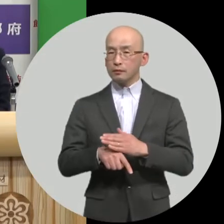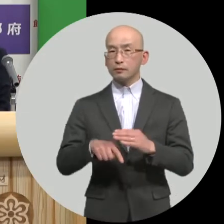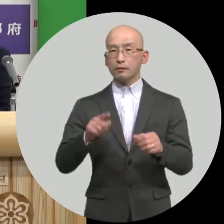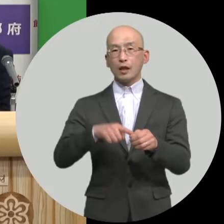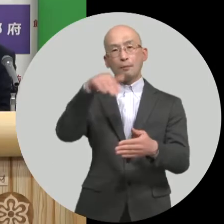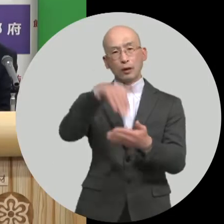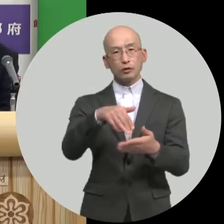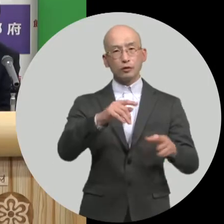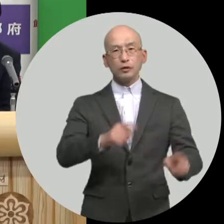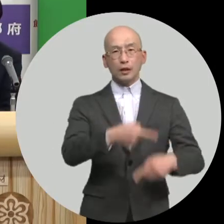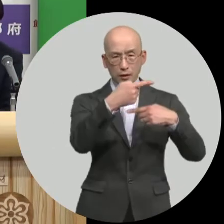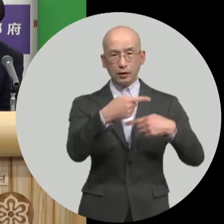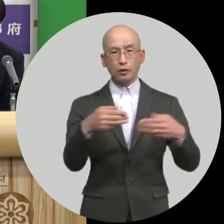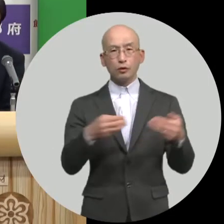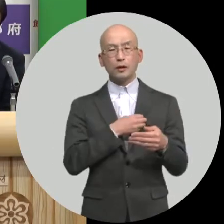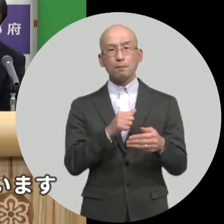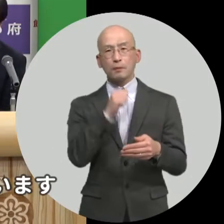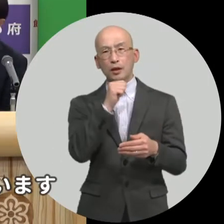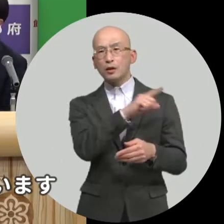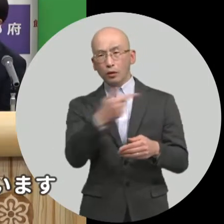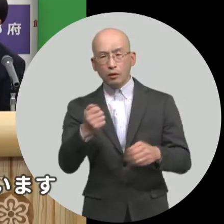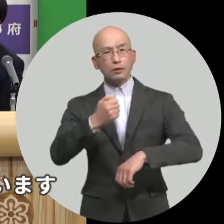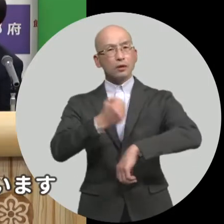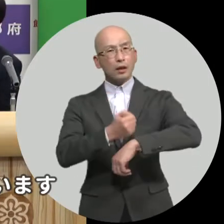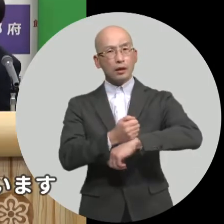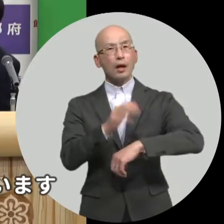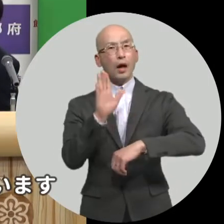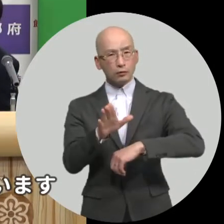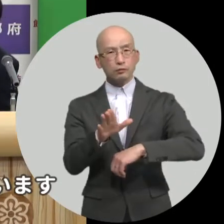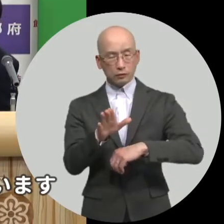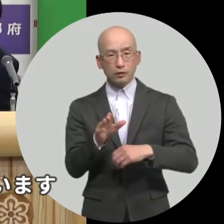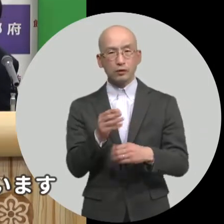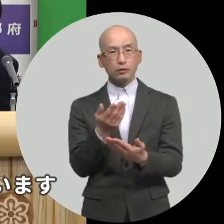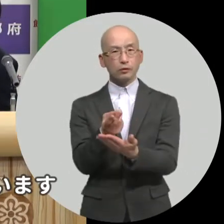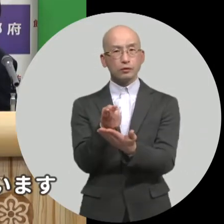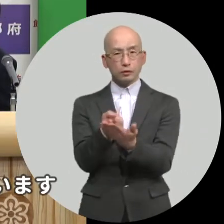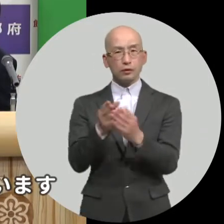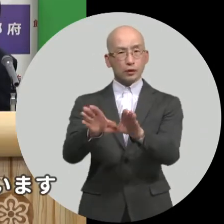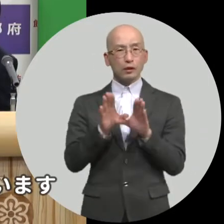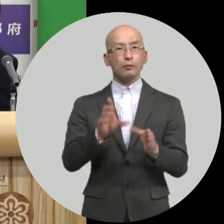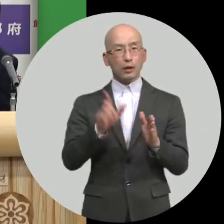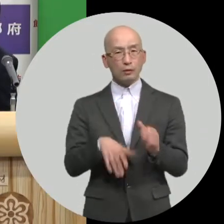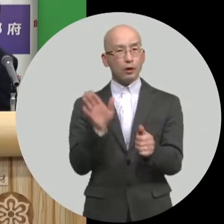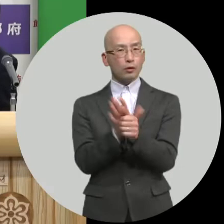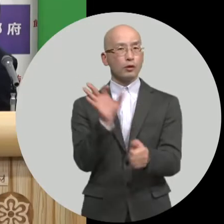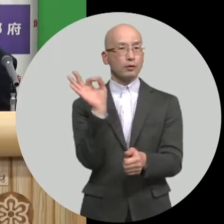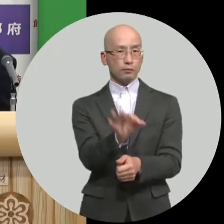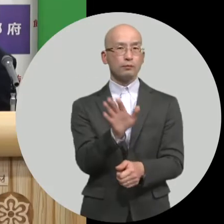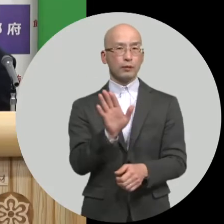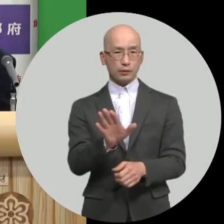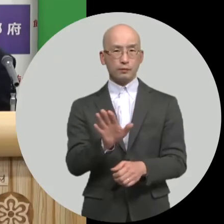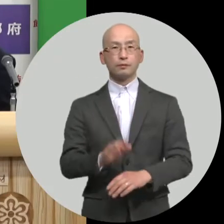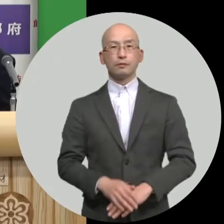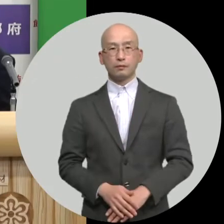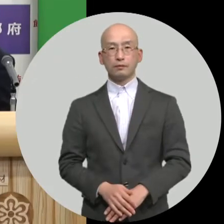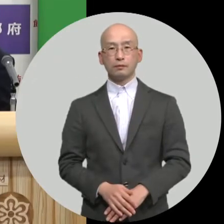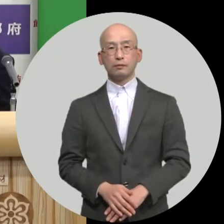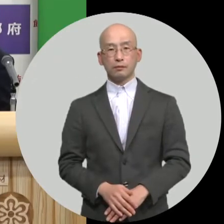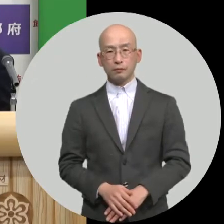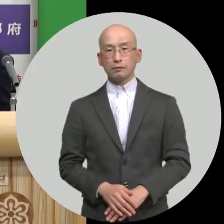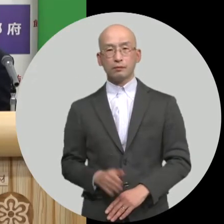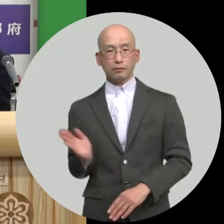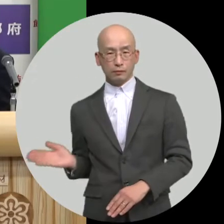苦労をおかけするということで、こうした措置も合わせて取らせていただきたいというふうに思っています。なお、入院医療コントロールセ